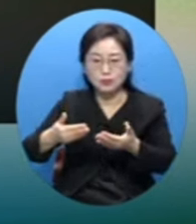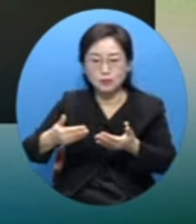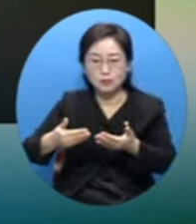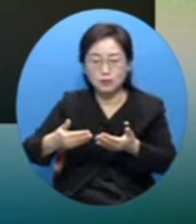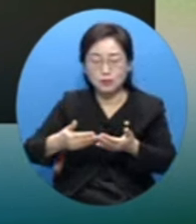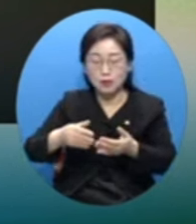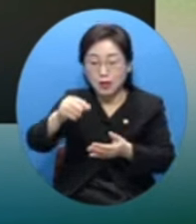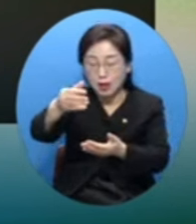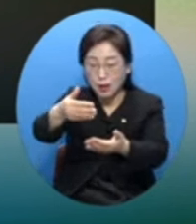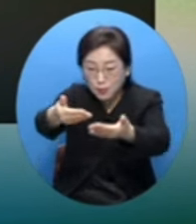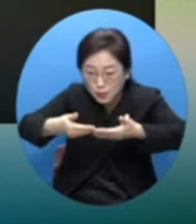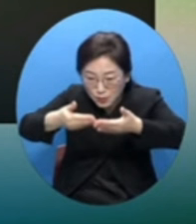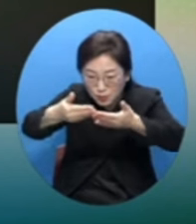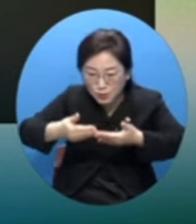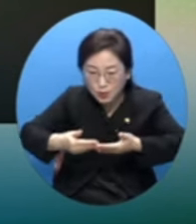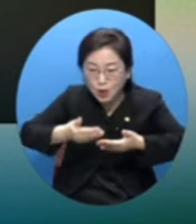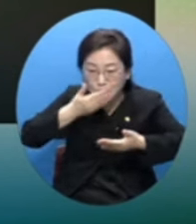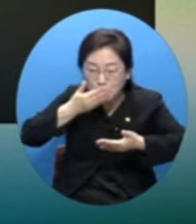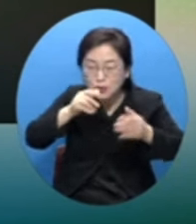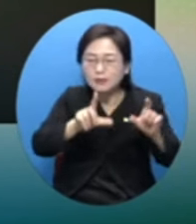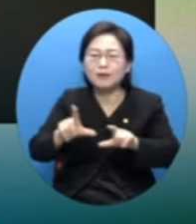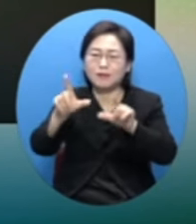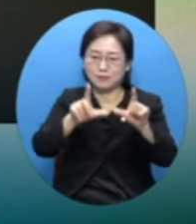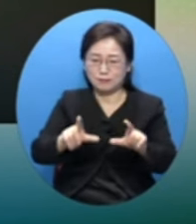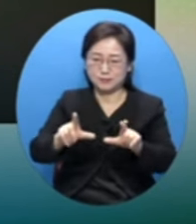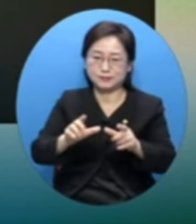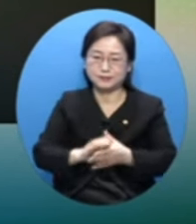하루하루를 연명할 수 있게 됐습니다.